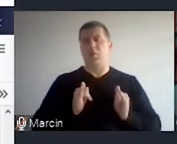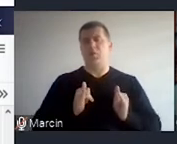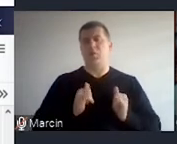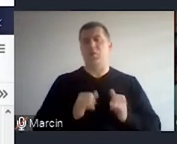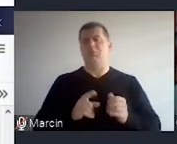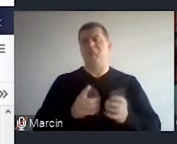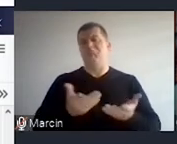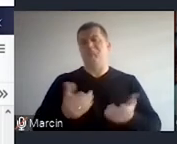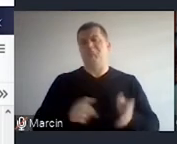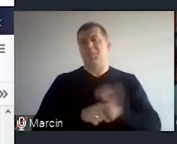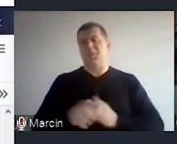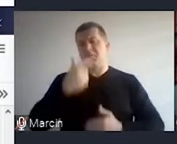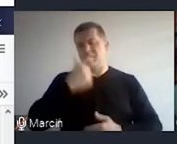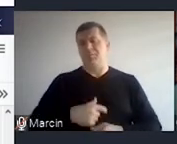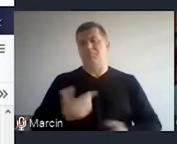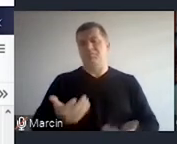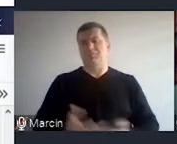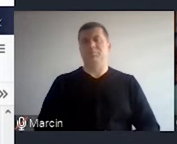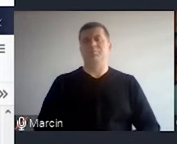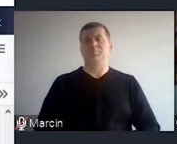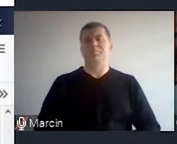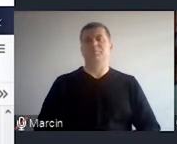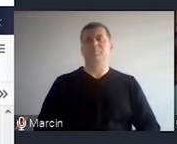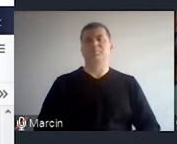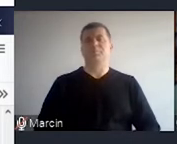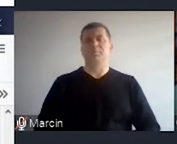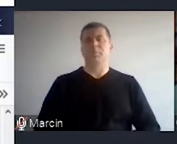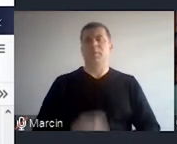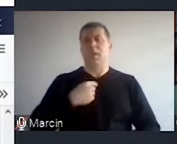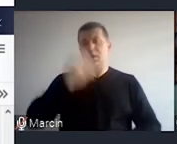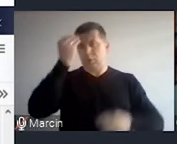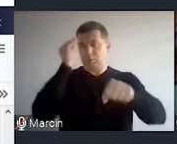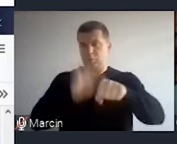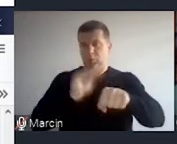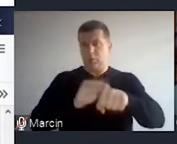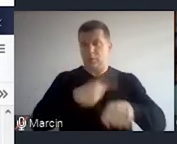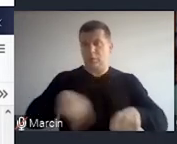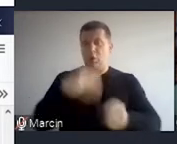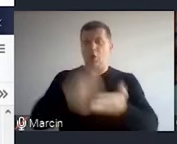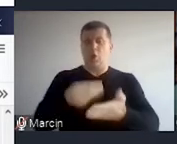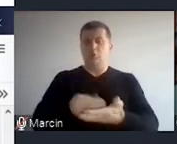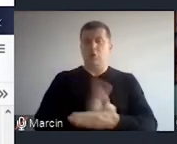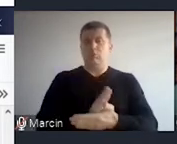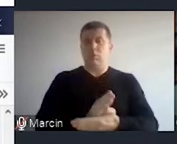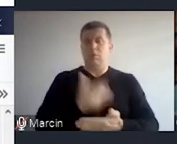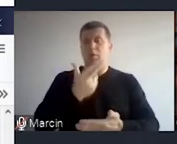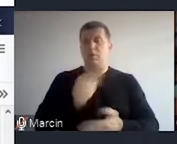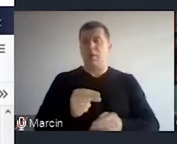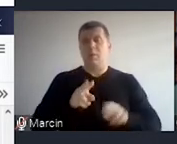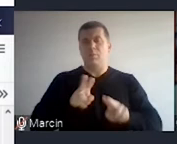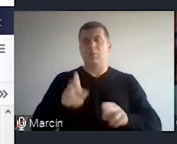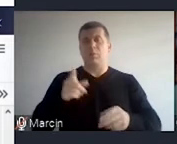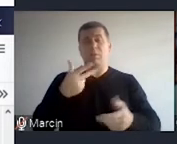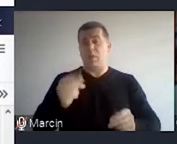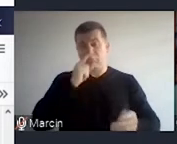Niewygodne dla samego beneficjenta. Więc ja bym sugerował, żeby koszty pośrednie, nie podlegające wglądowi,